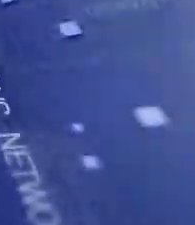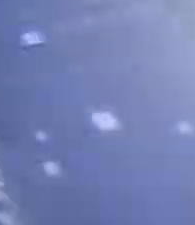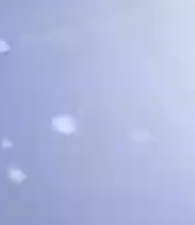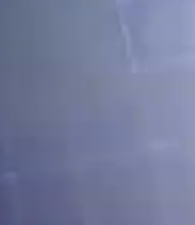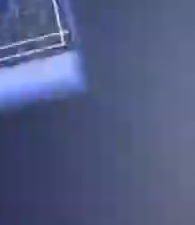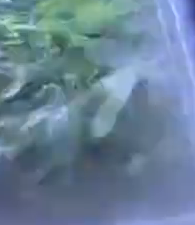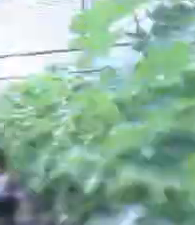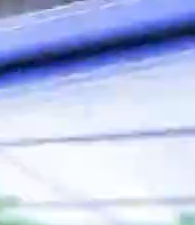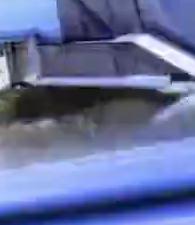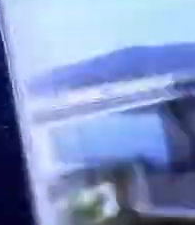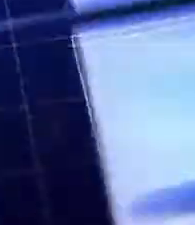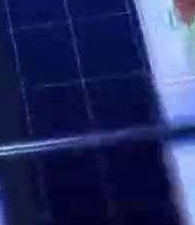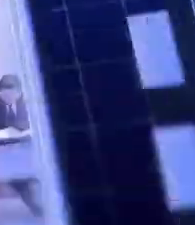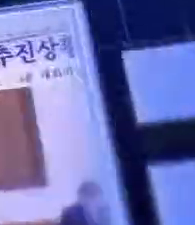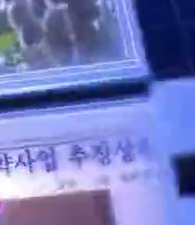tower